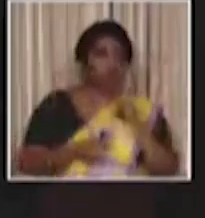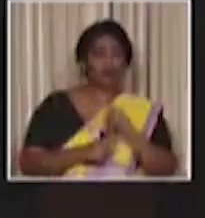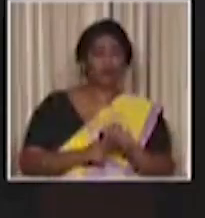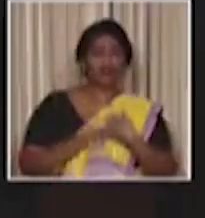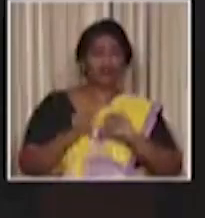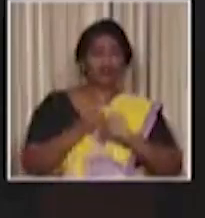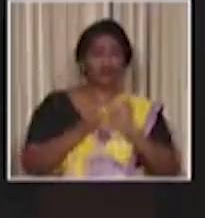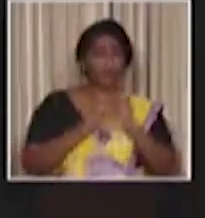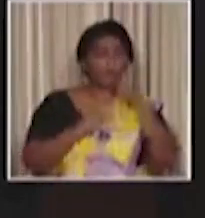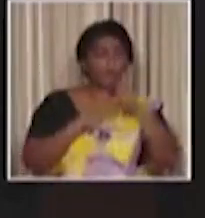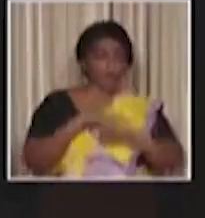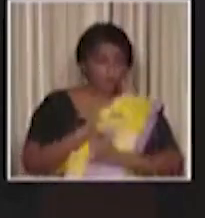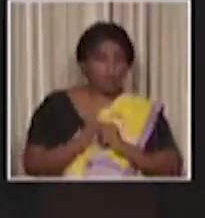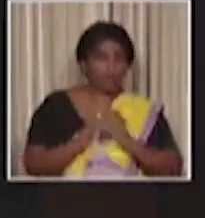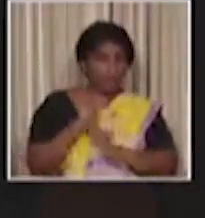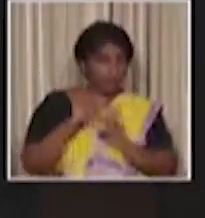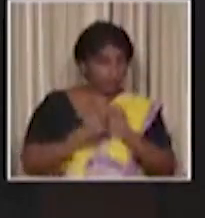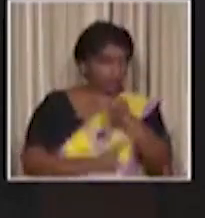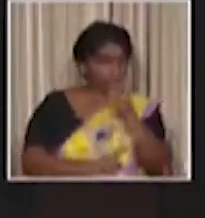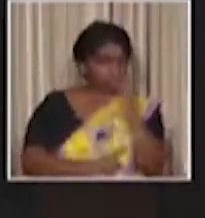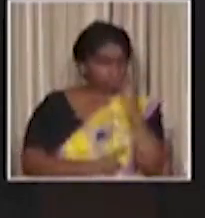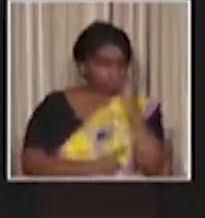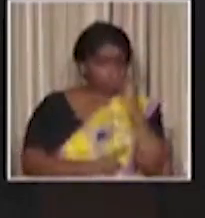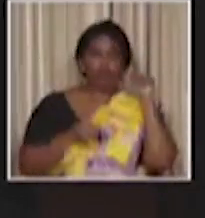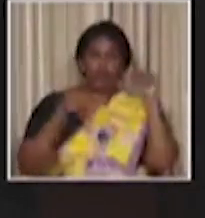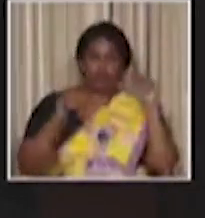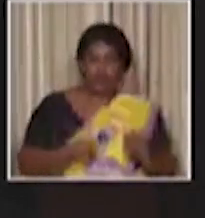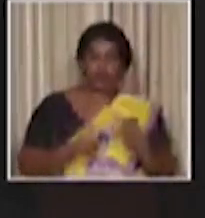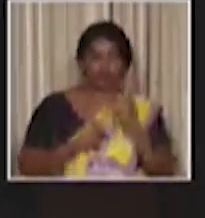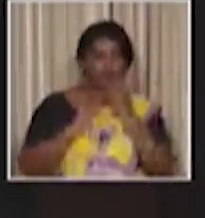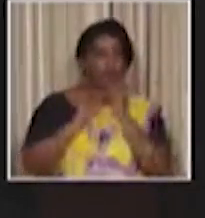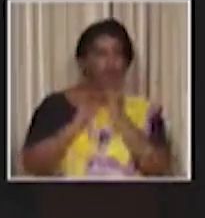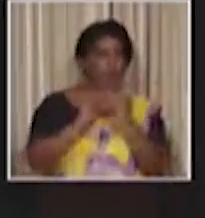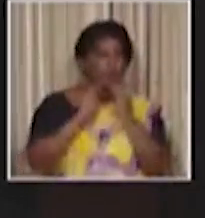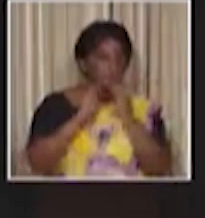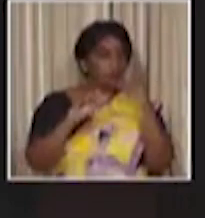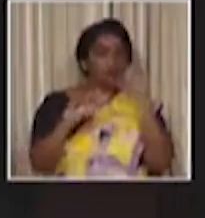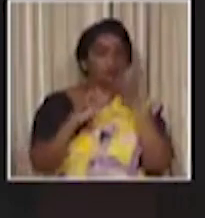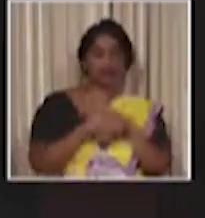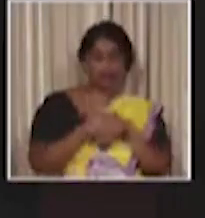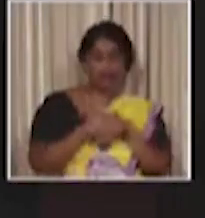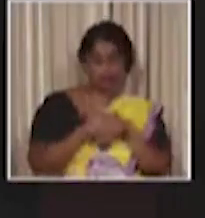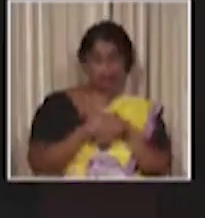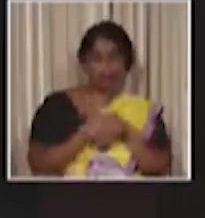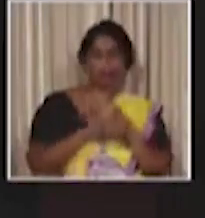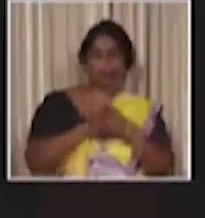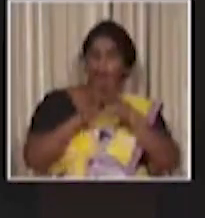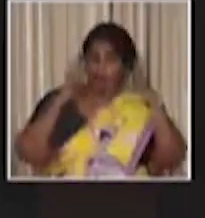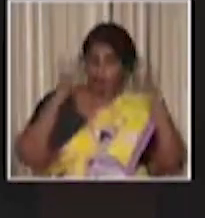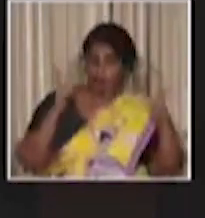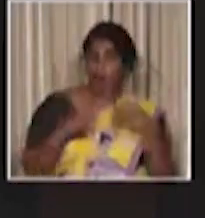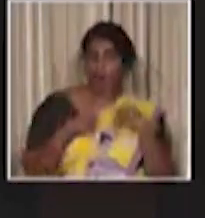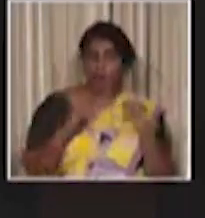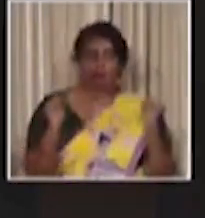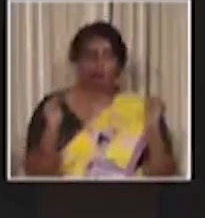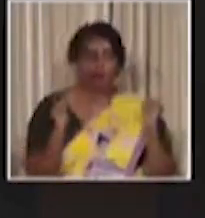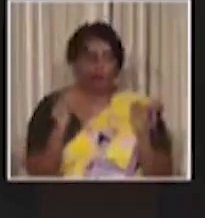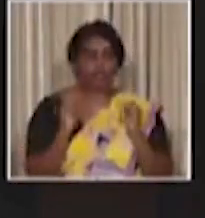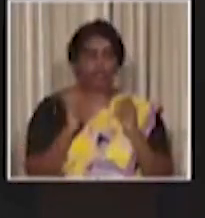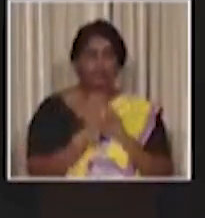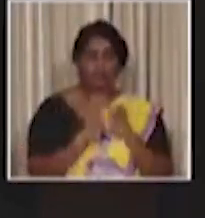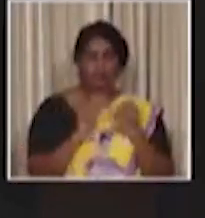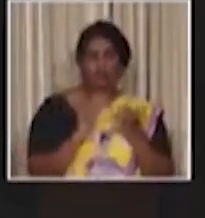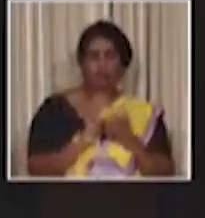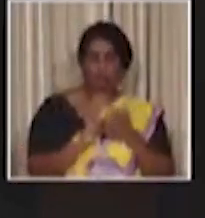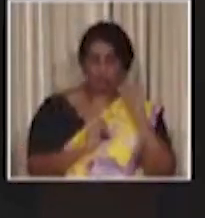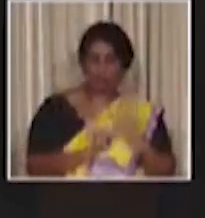සුසිල් ප්‍රේමජයන්ත මැතිතුමා හොඳින් දන්නවා අද පාසල් පද්ධතිය තුල මහා භයංකාර තත්ත්වයක් නිර්මාණය